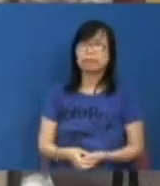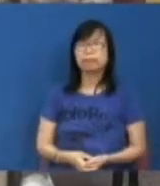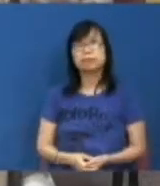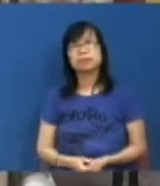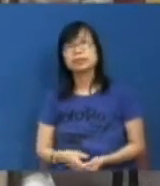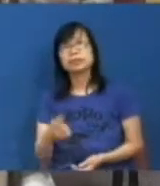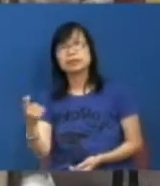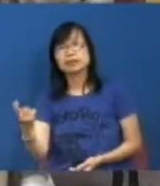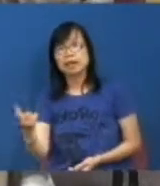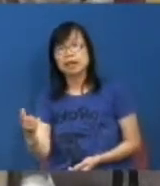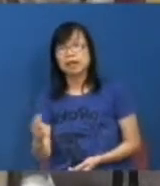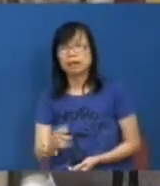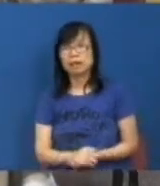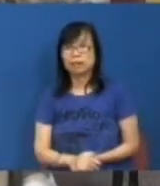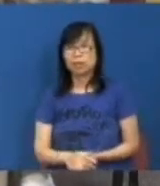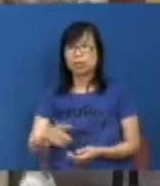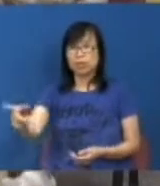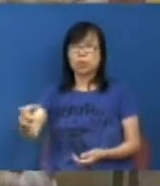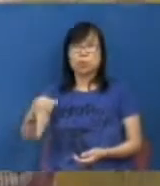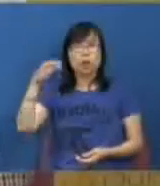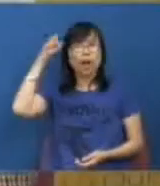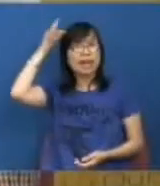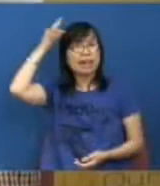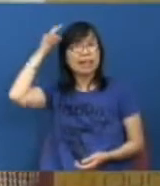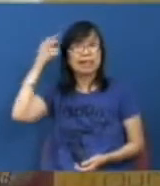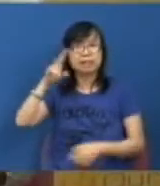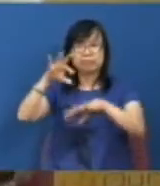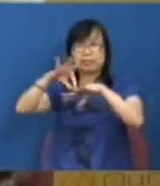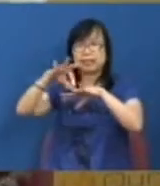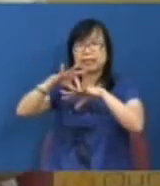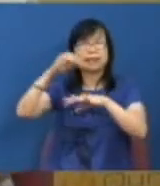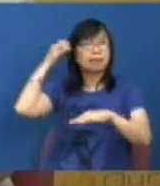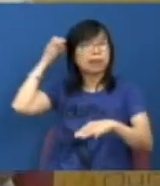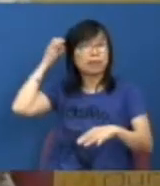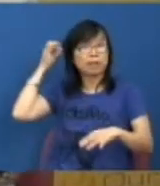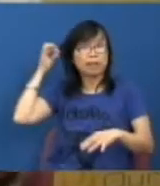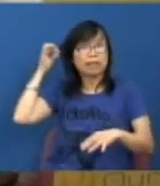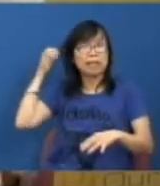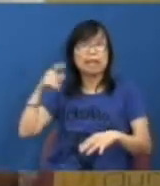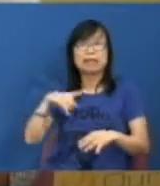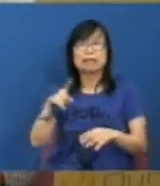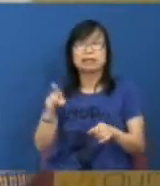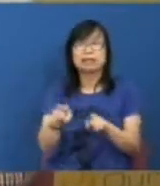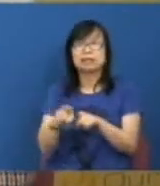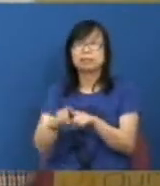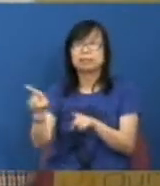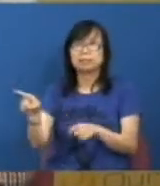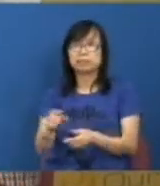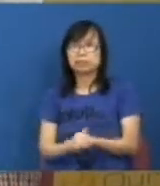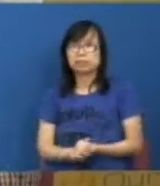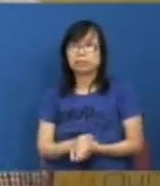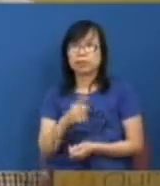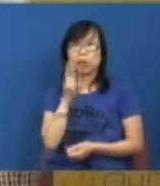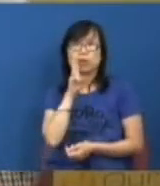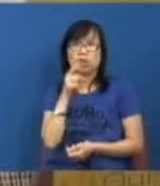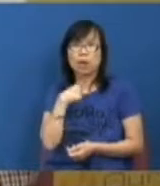就係、是、如果你係金毛嘅，金髮嘅咧，你係照正常嘅，即係等於我哋去